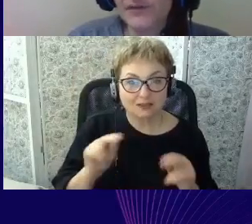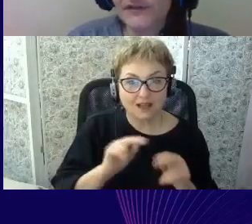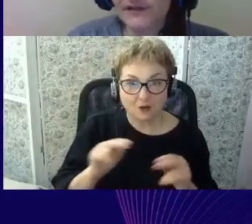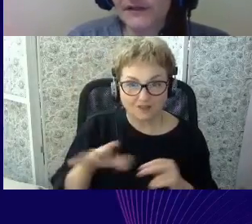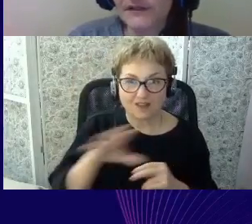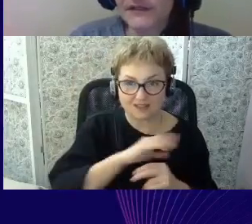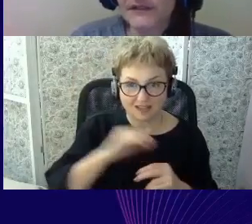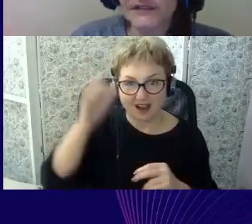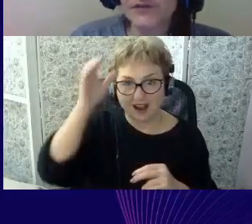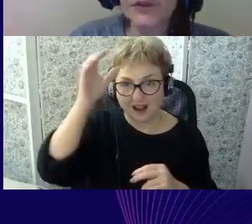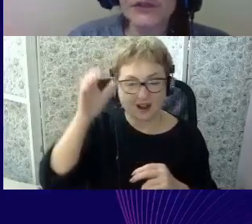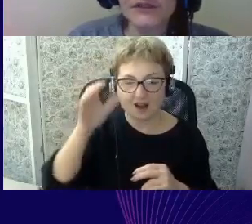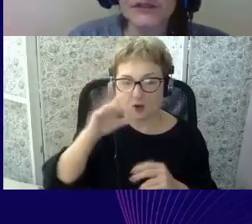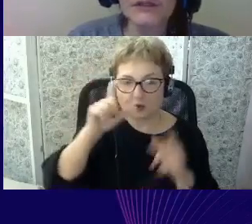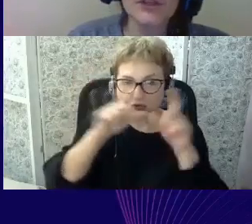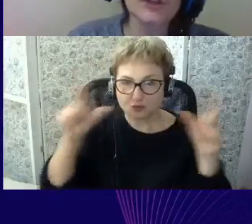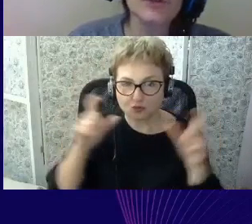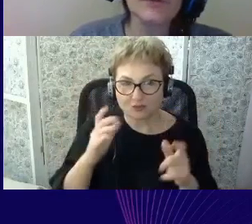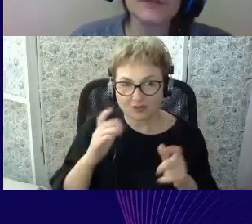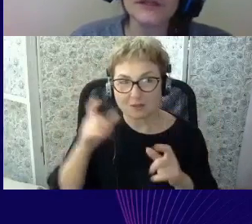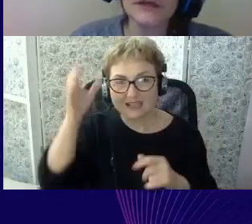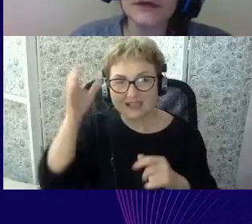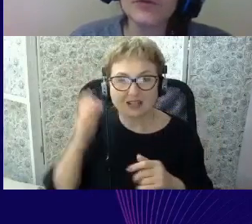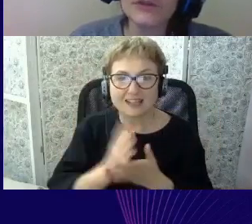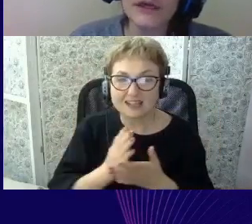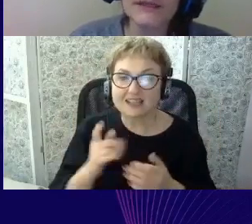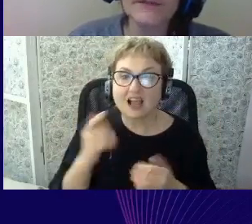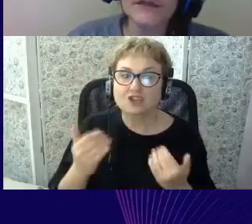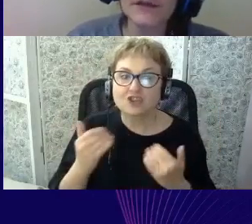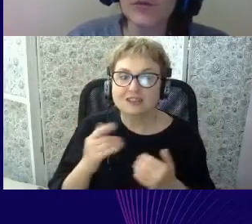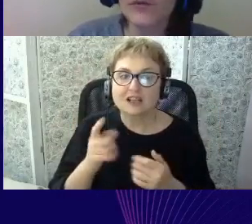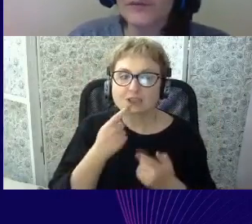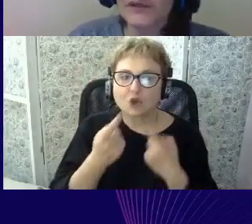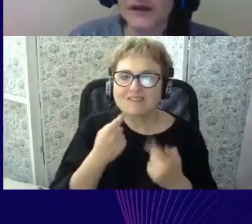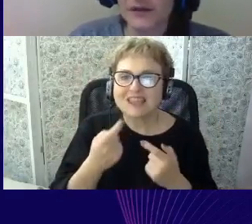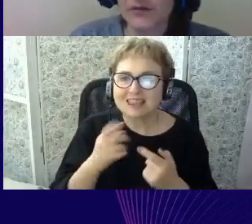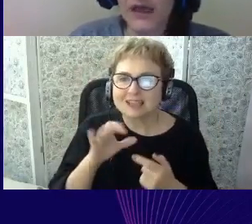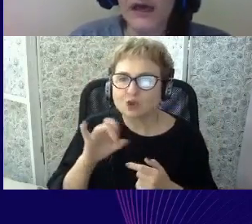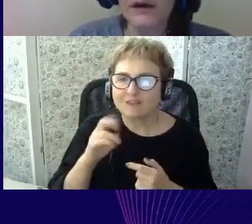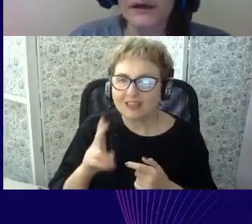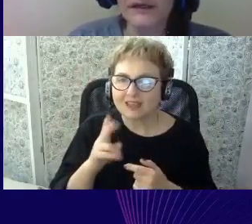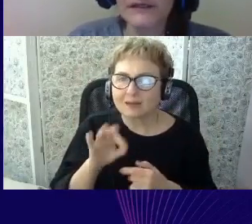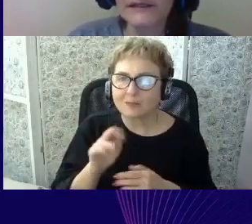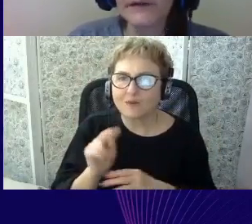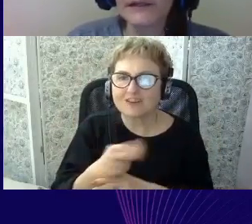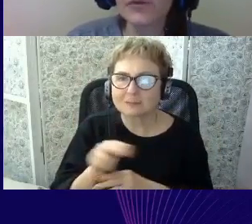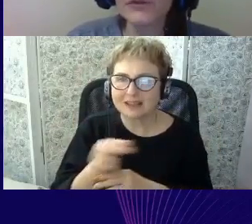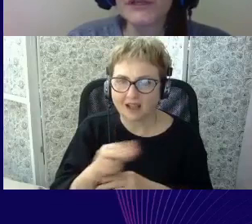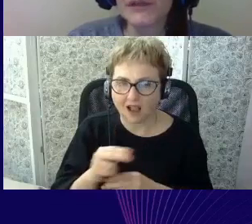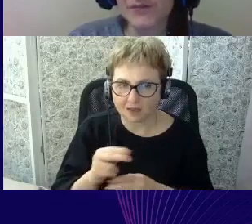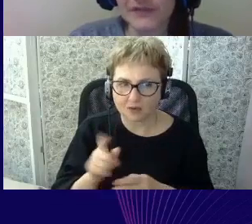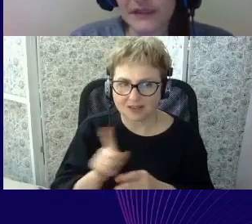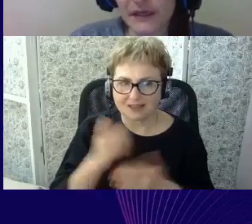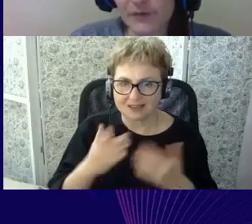во всех образовательных организациях сегодня есть. И сейчас еще введена такая должность, как советник по воспитанию, если говорить